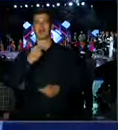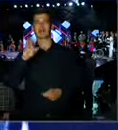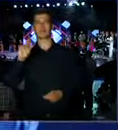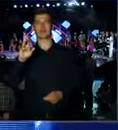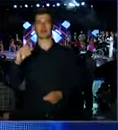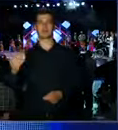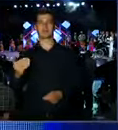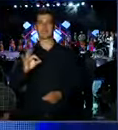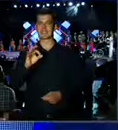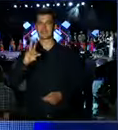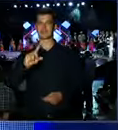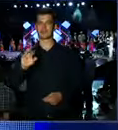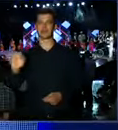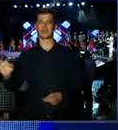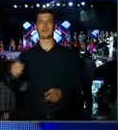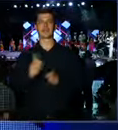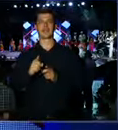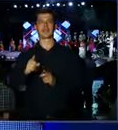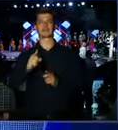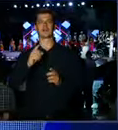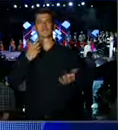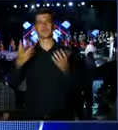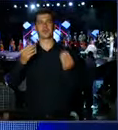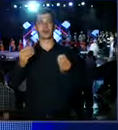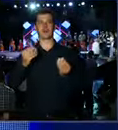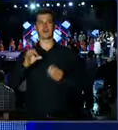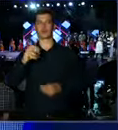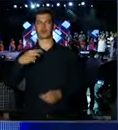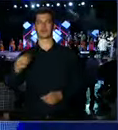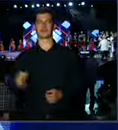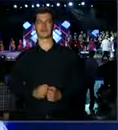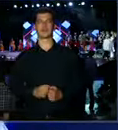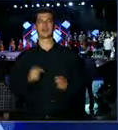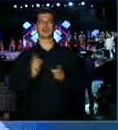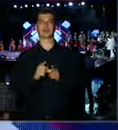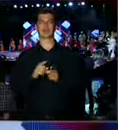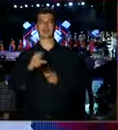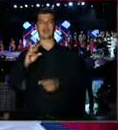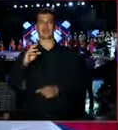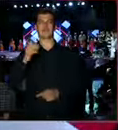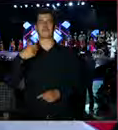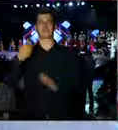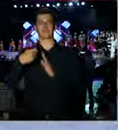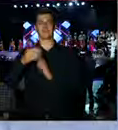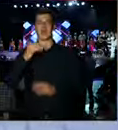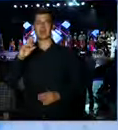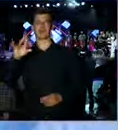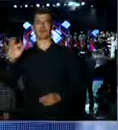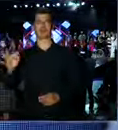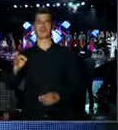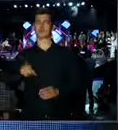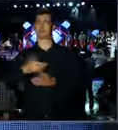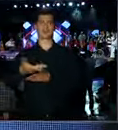o.o., Sound and Visual Creative Studio oraz EGIO Film. Serdecznie zapraszamy